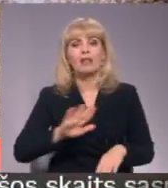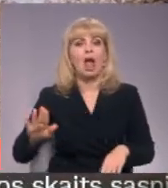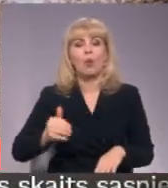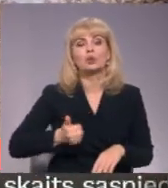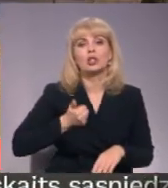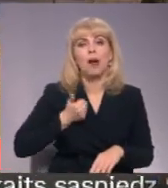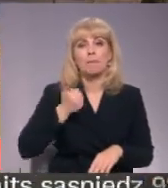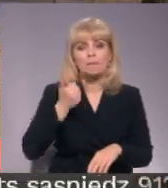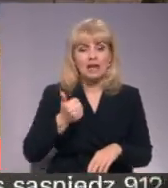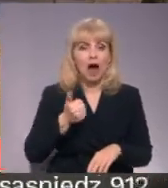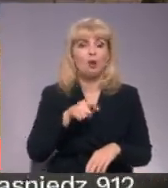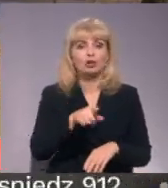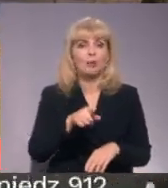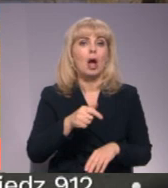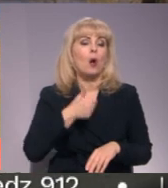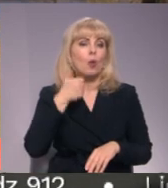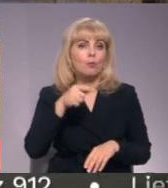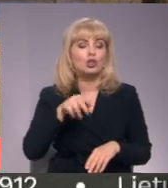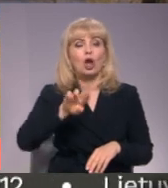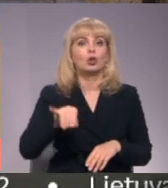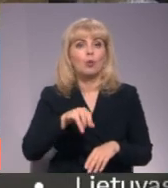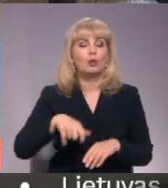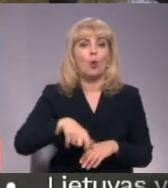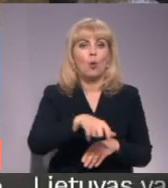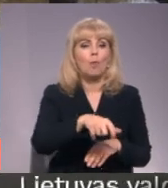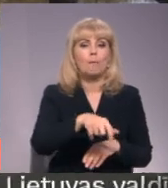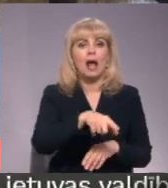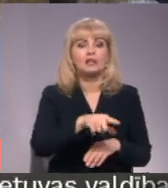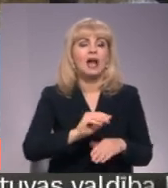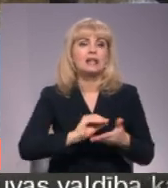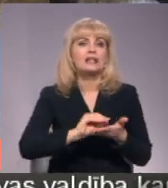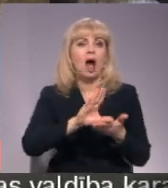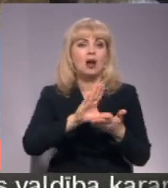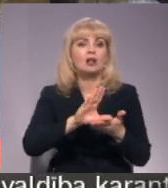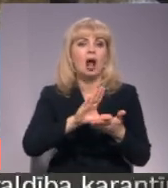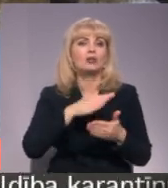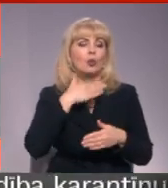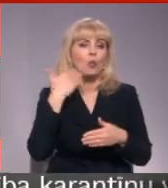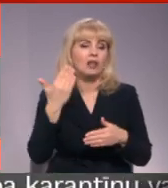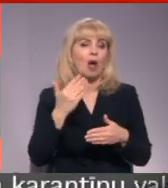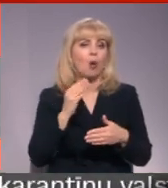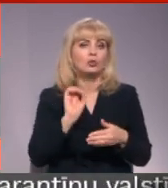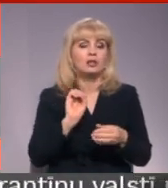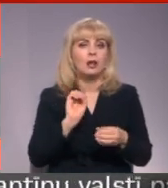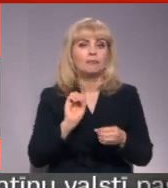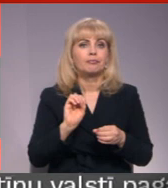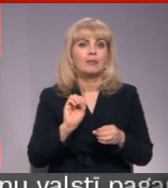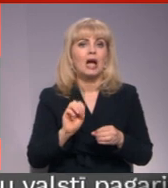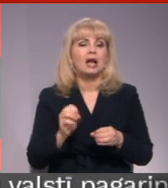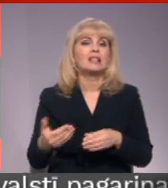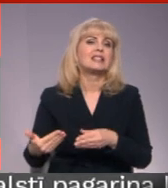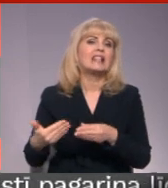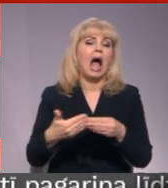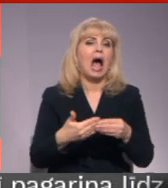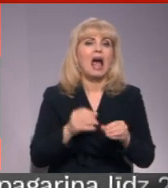īpašumi. Uzņēmumā uzsver, ka Dubnas upes lejas galā gadu gaitā sakrājies ļoti daudz sanesumu. Ja sanesumi rodas,